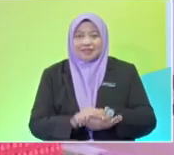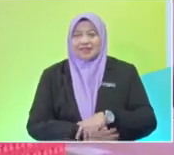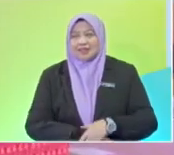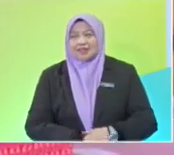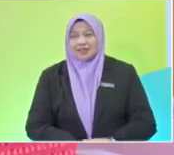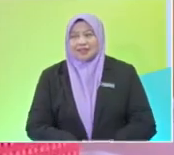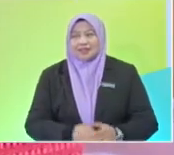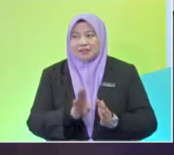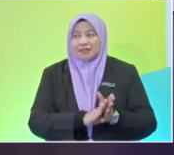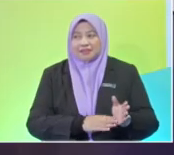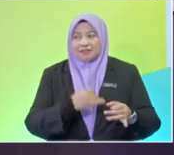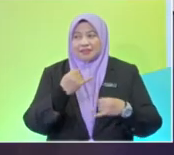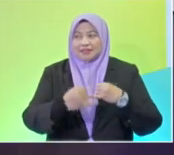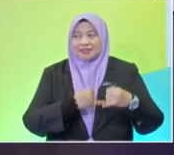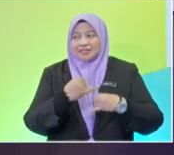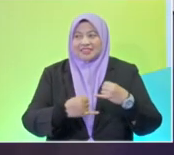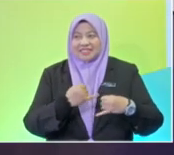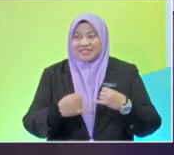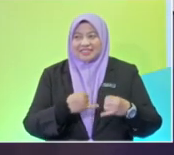gayung Oke